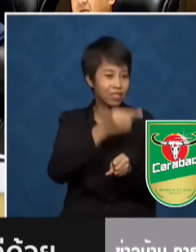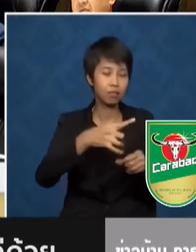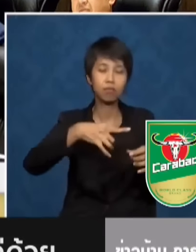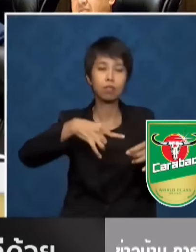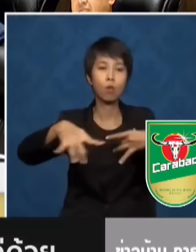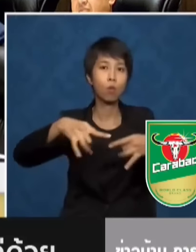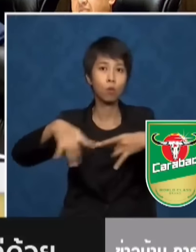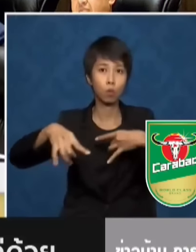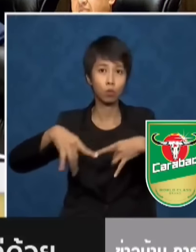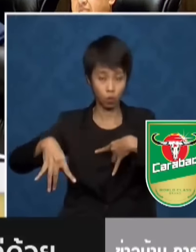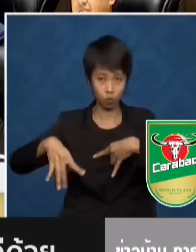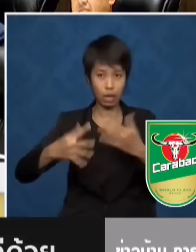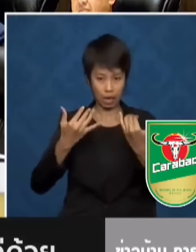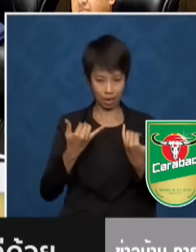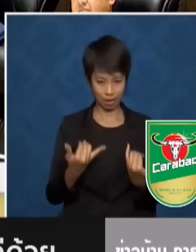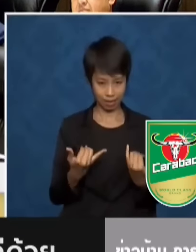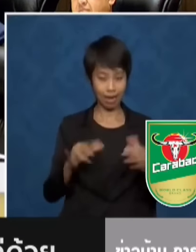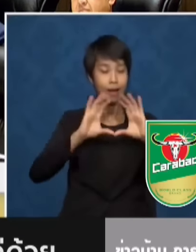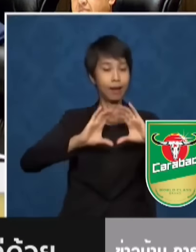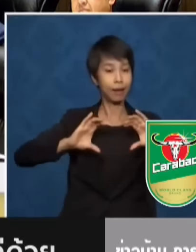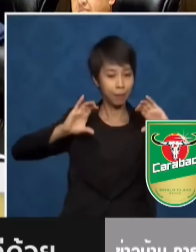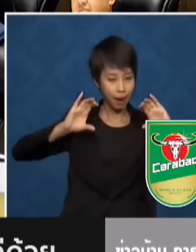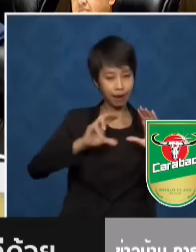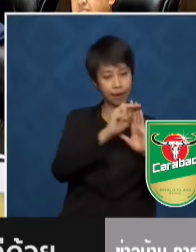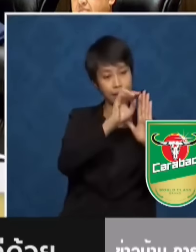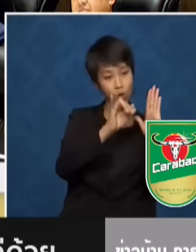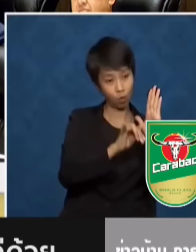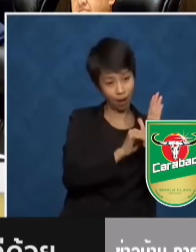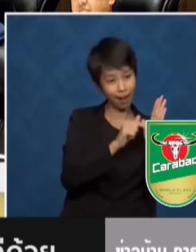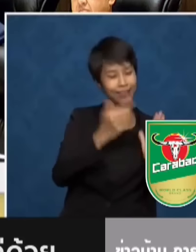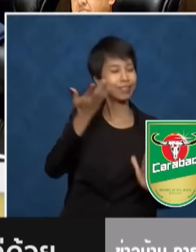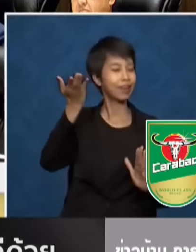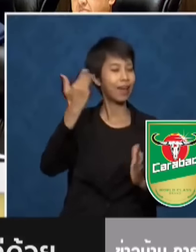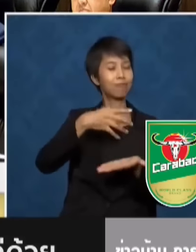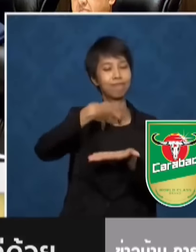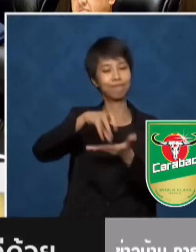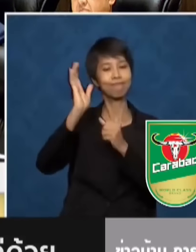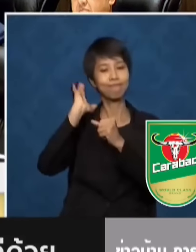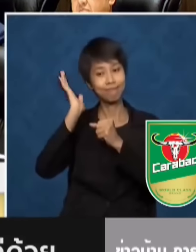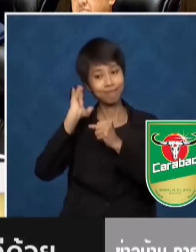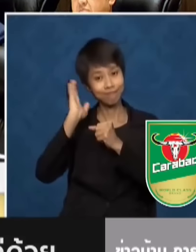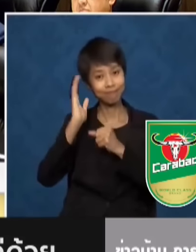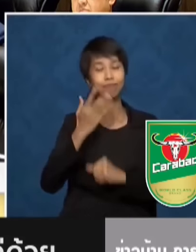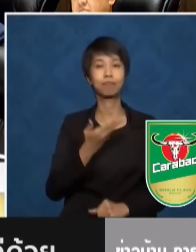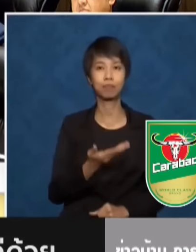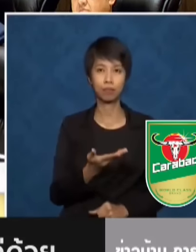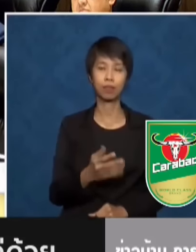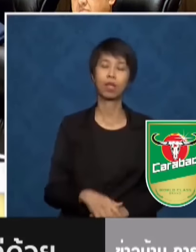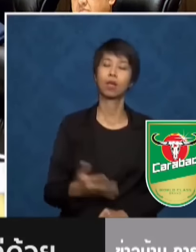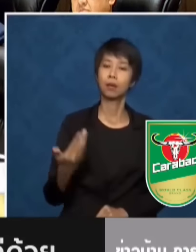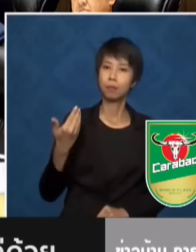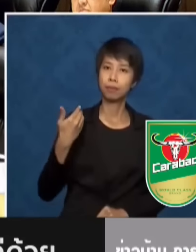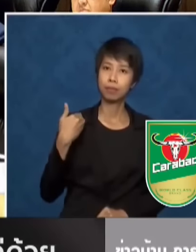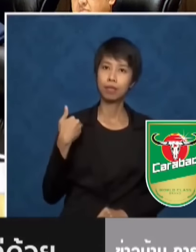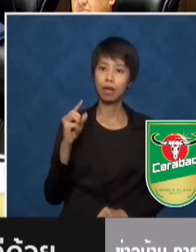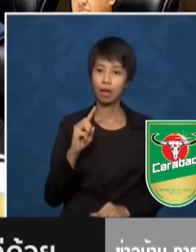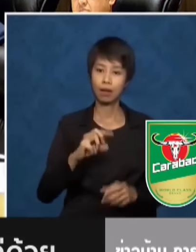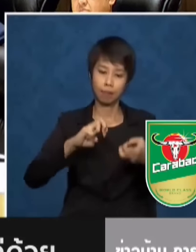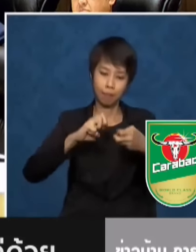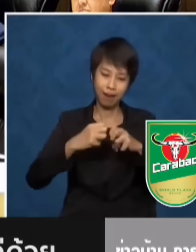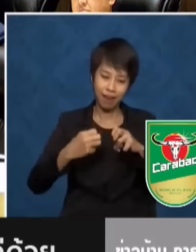การดำเนินการของรัฐบาลตามนโยบายเร่งด่วนที่ได้แถลงไว้ต่อรัฐสภาไม่ว่าจะเป็นการ